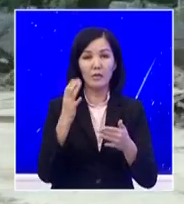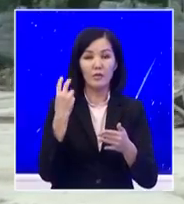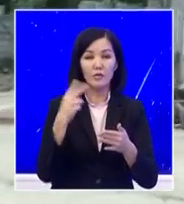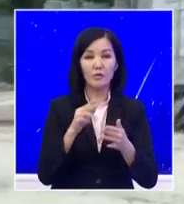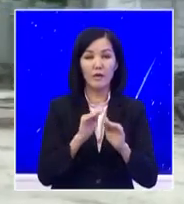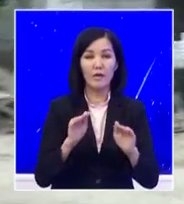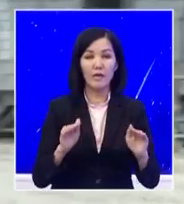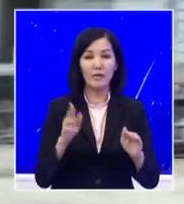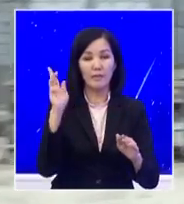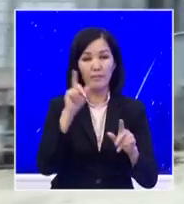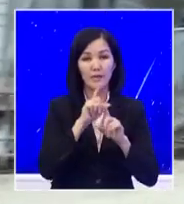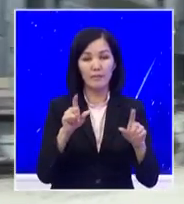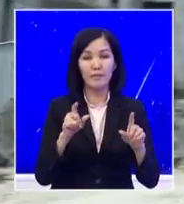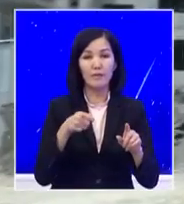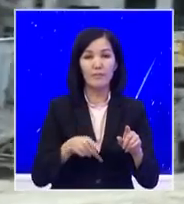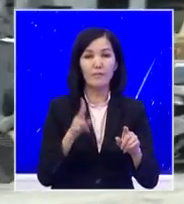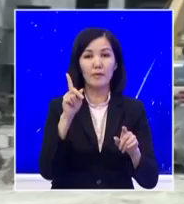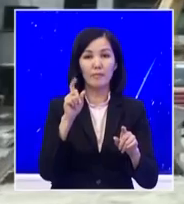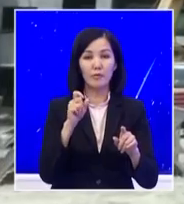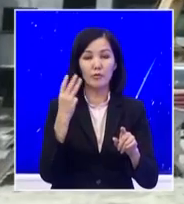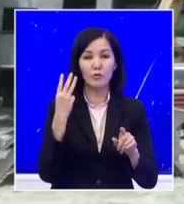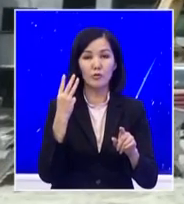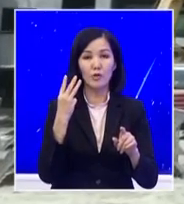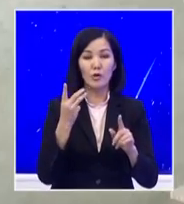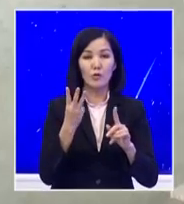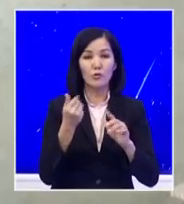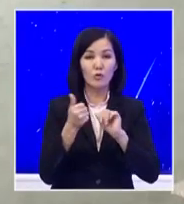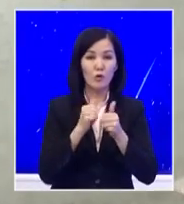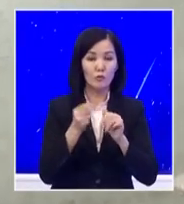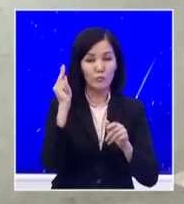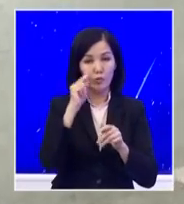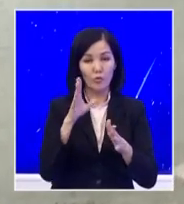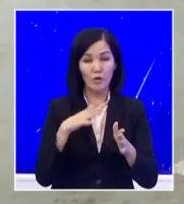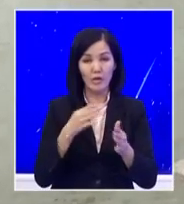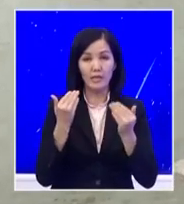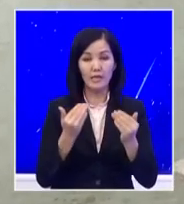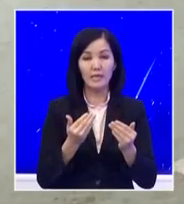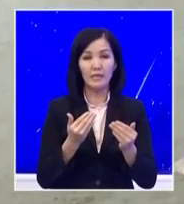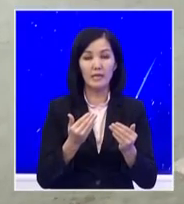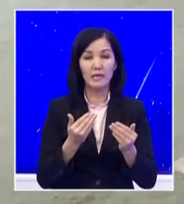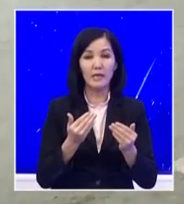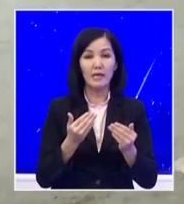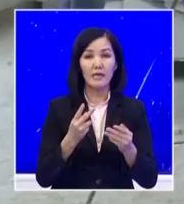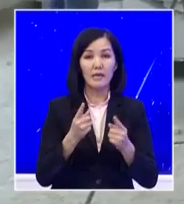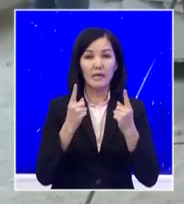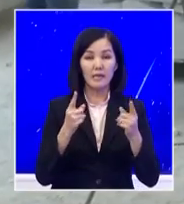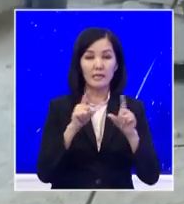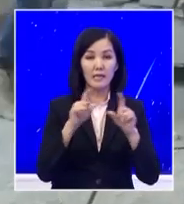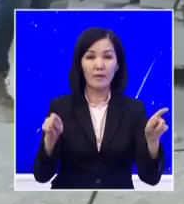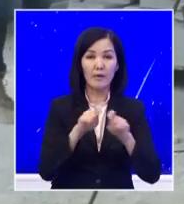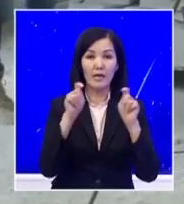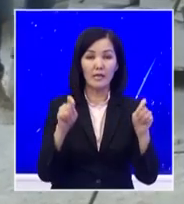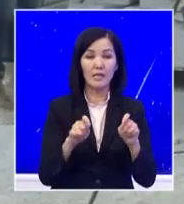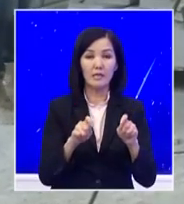орынға шақталған білім шаңырағында 1100 оқушы 3 ауысыммен оқып келген еді. Енді мына еңселі ғимарат бой түзесе,